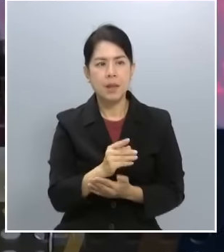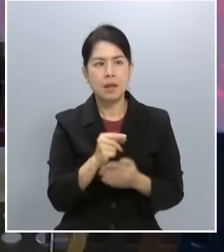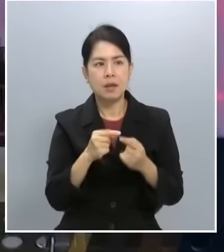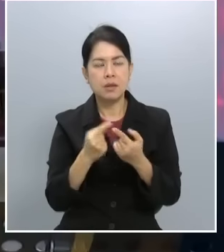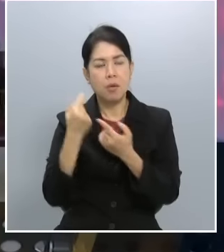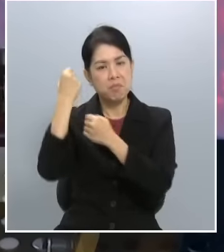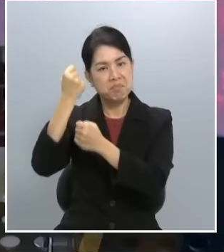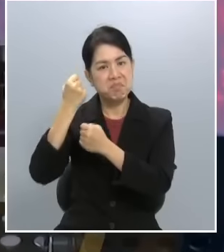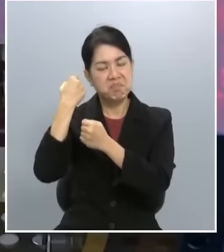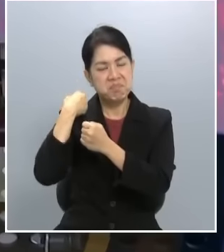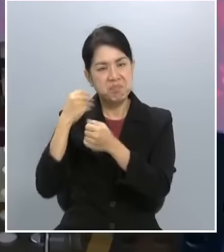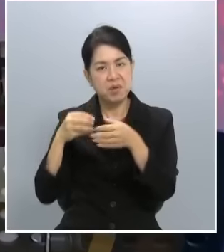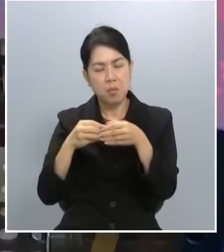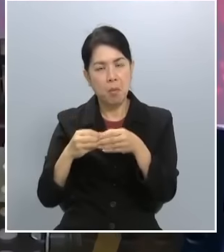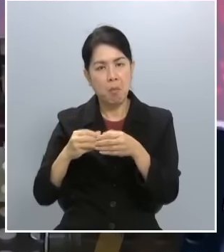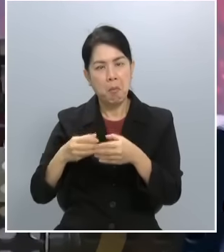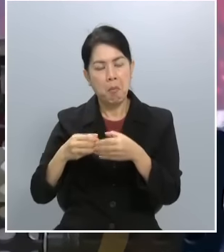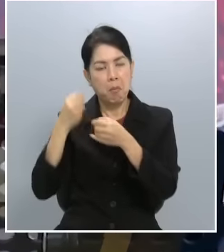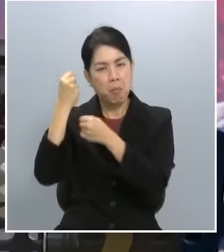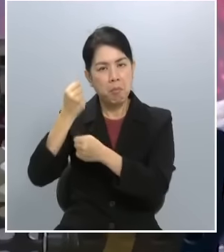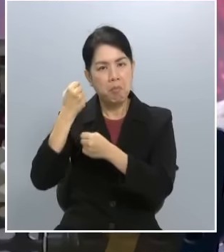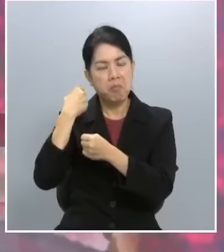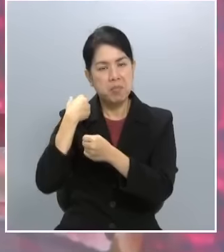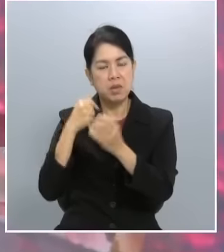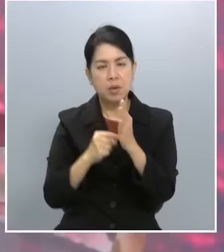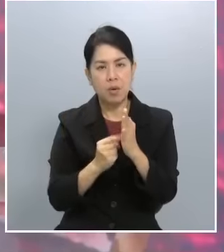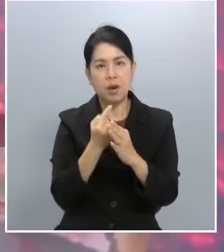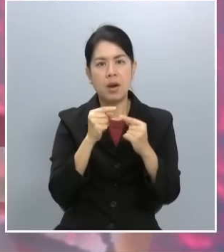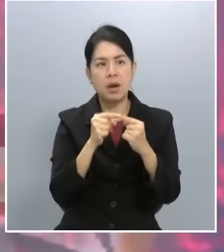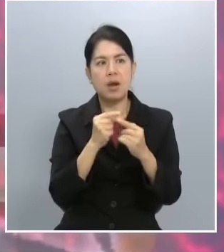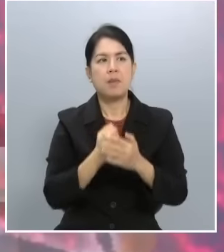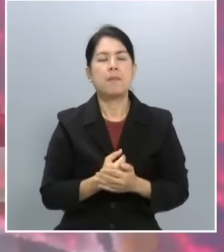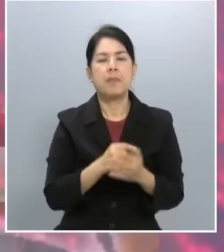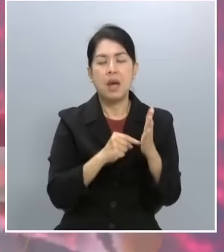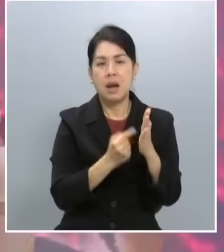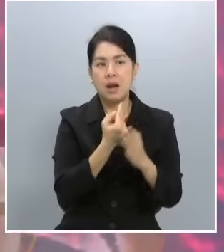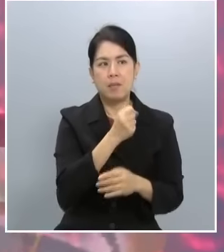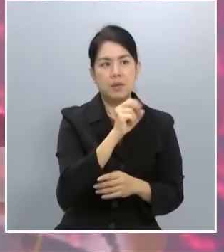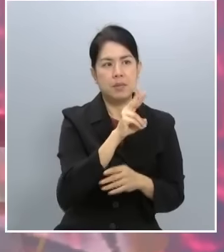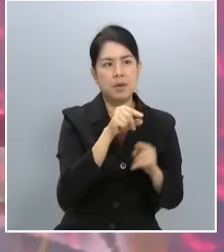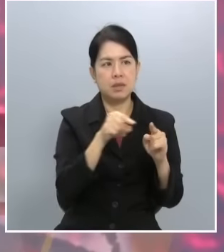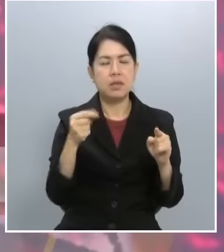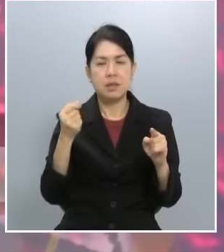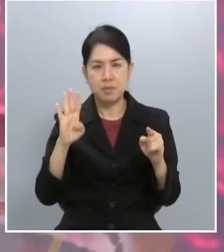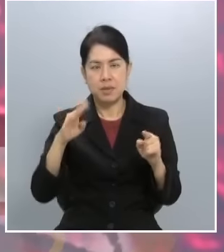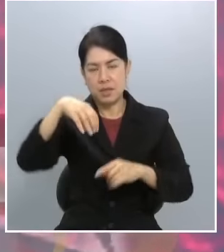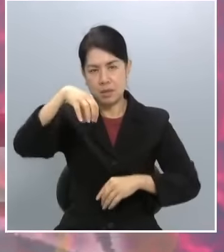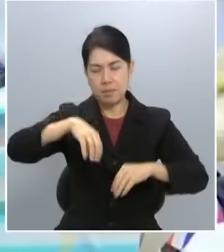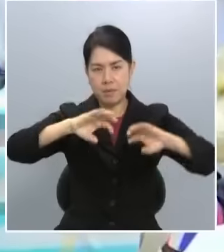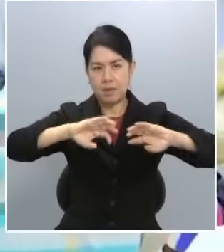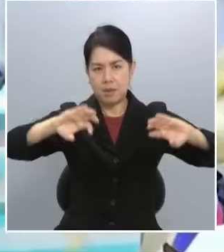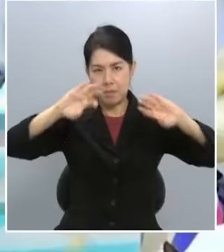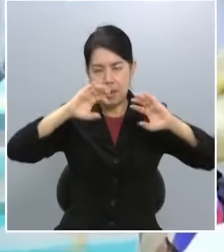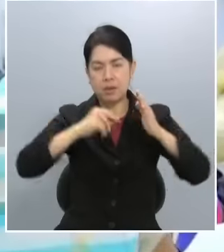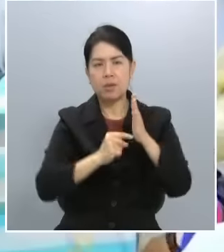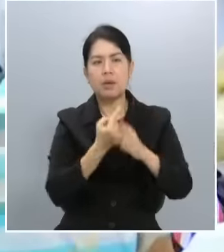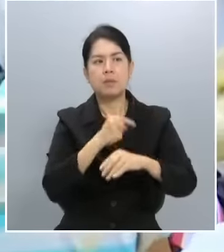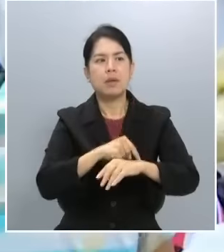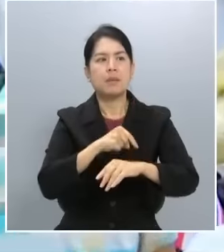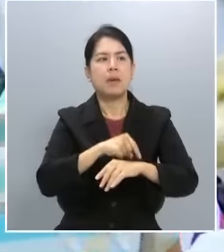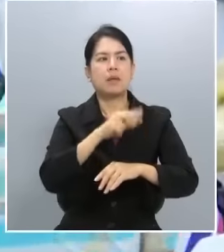านนี้เริ่มต้นชุมนุมตั้งแต่12ถึง14ที่ทำเนียบรัฐบาลตั้งแต่บ่าย3โมงในกิจกร